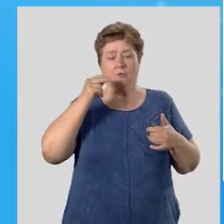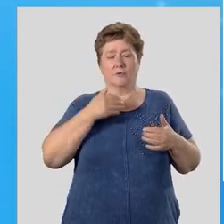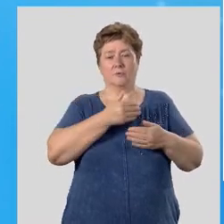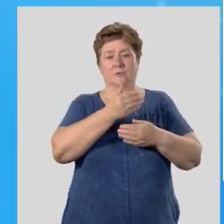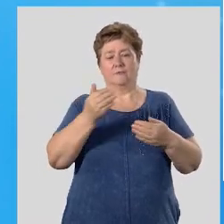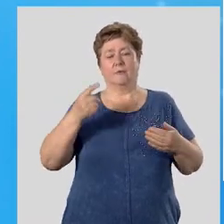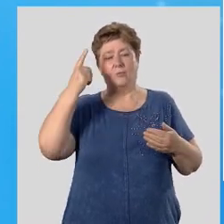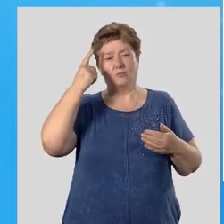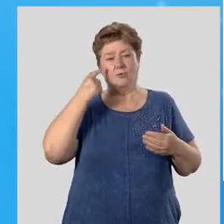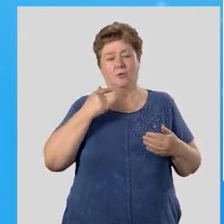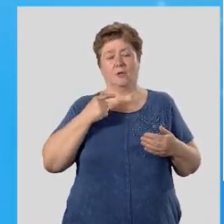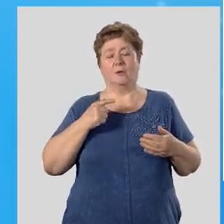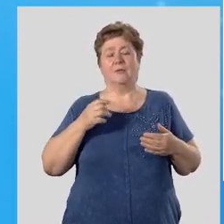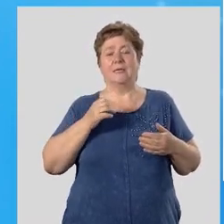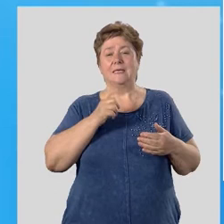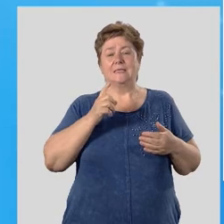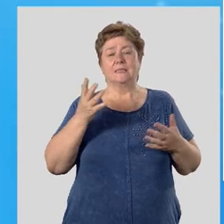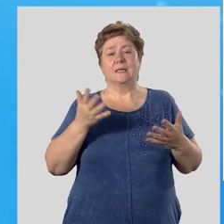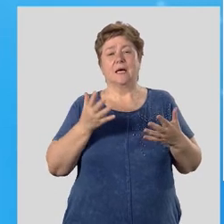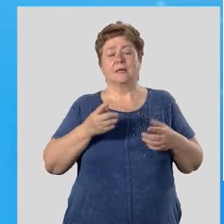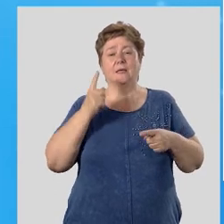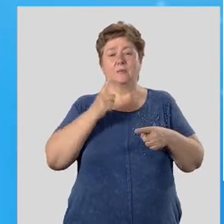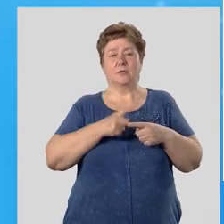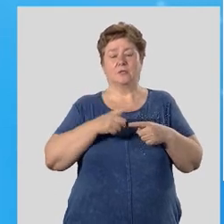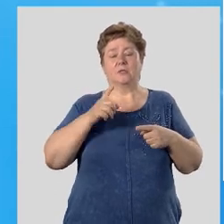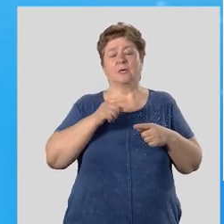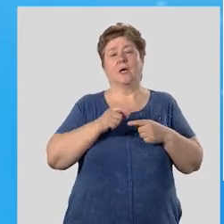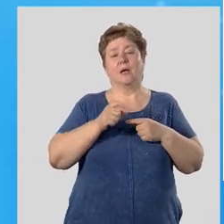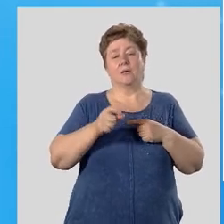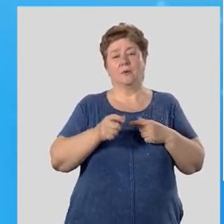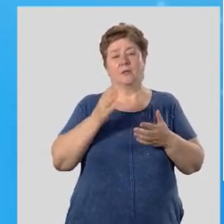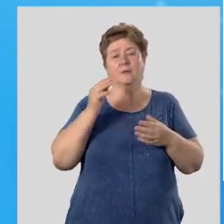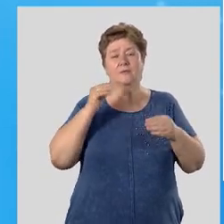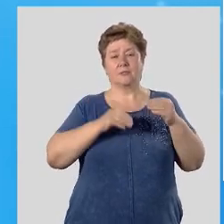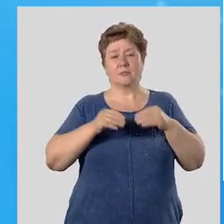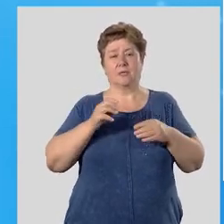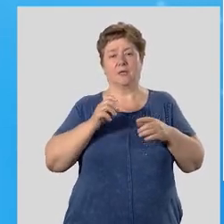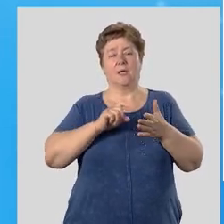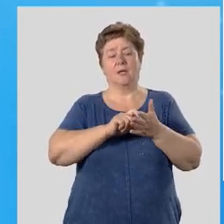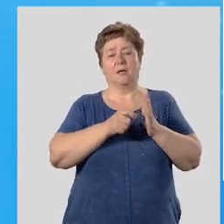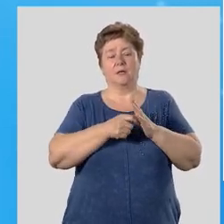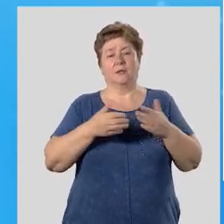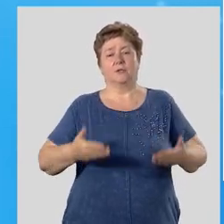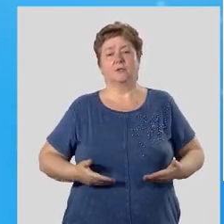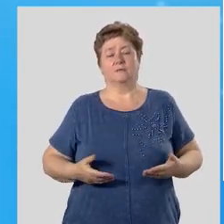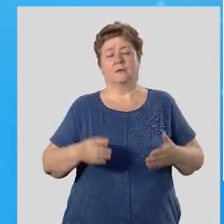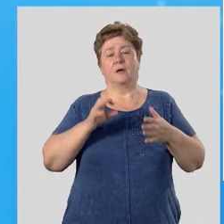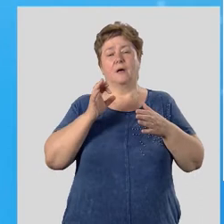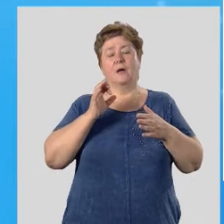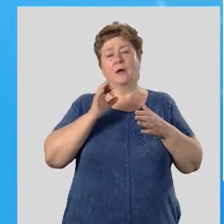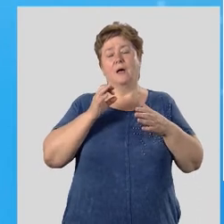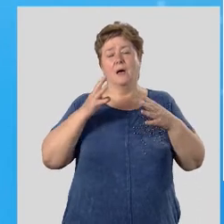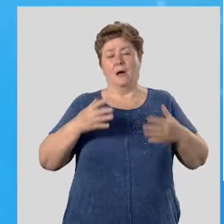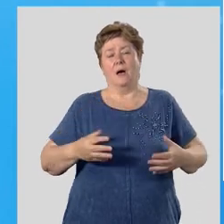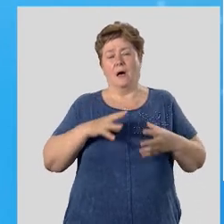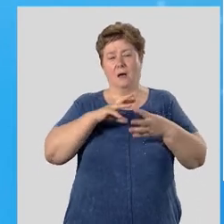с вами узнаем, из каких химических элементов состоят клетки живых организмов.